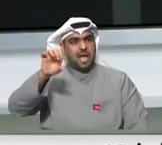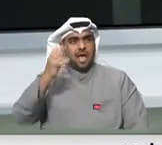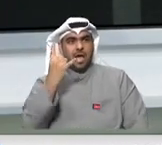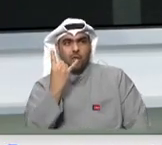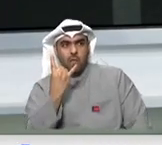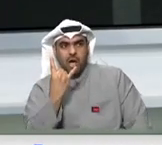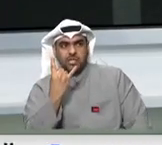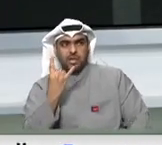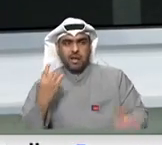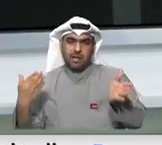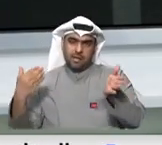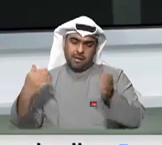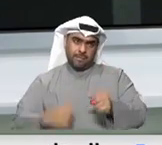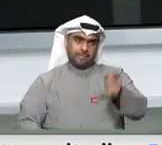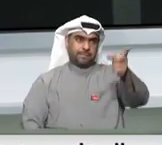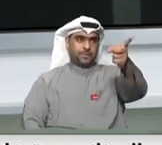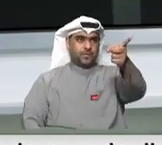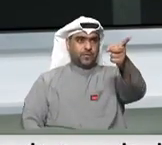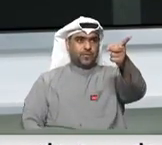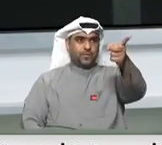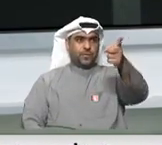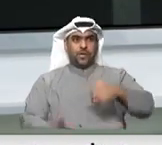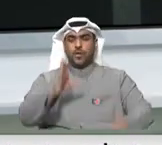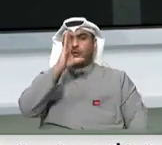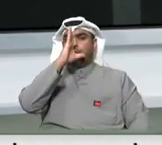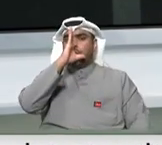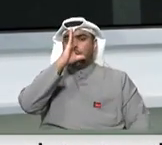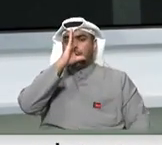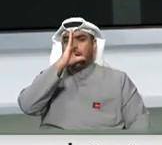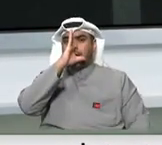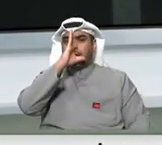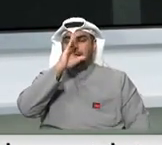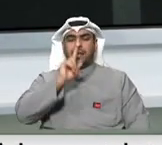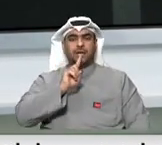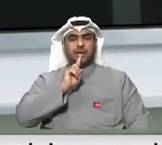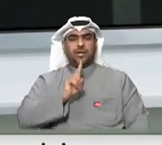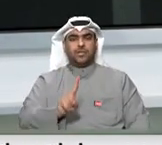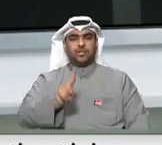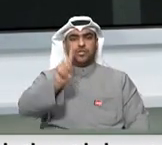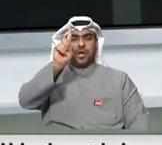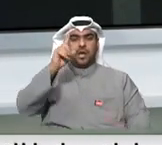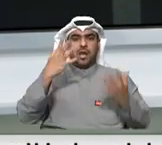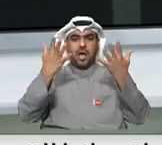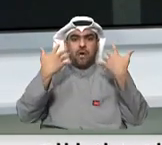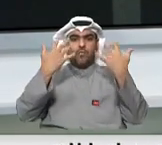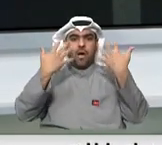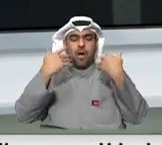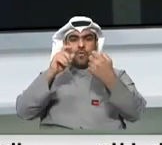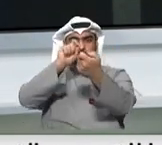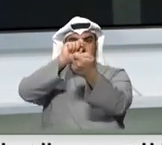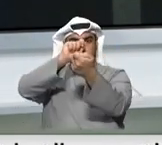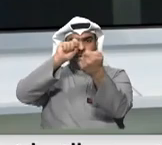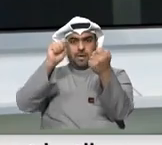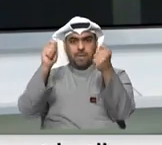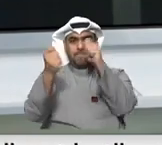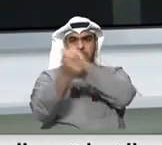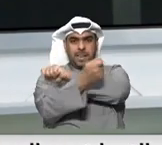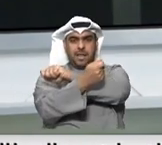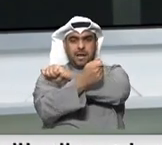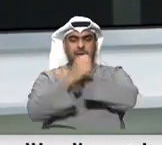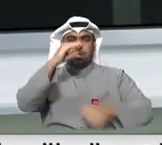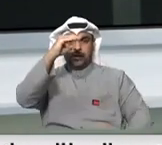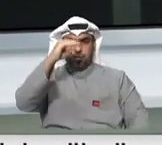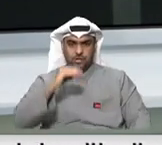عام تنشط على فترات ابتداء من يوم الاثنين إن شاء الله، تغير في الكتلة الهوائية وتحول الرياح إلى الرياح الجنوبية